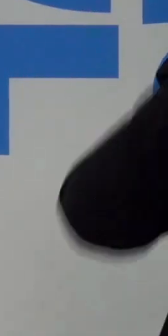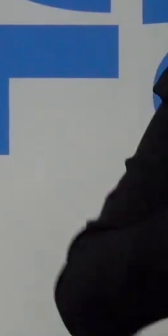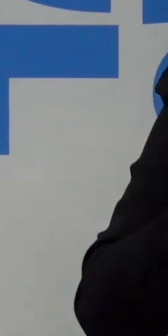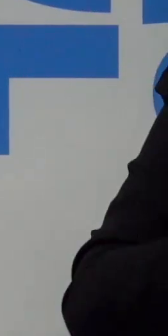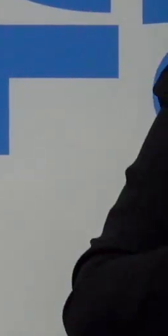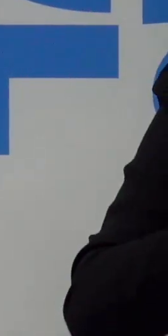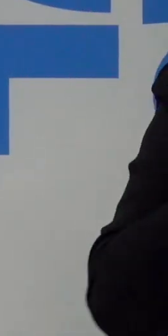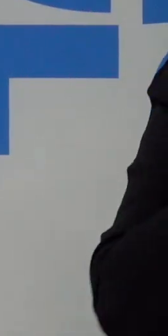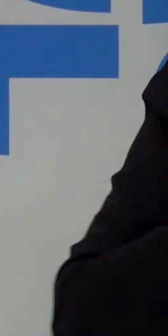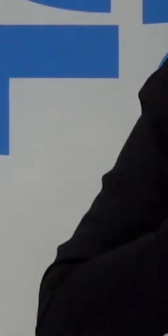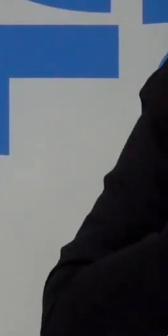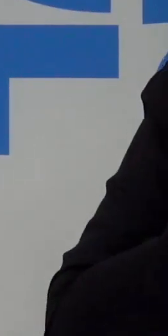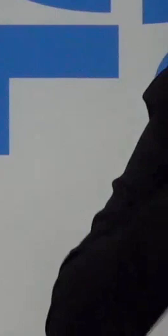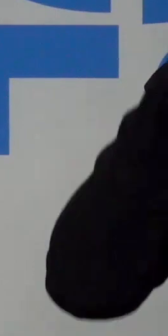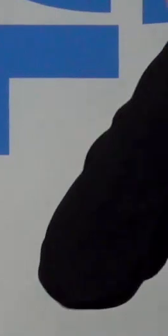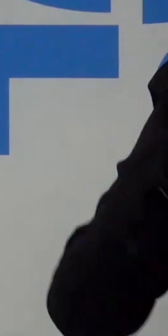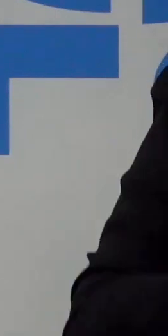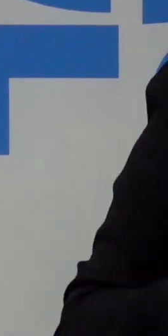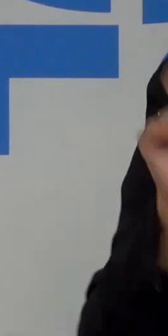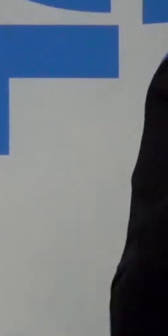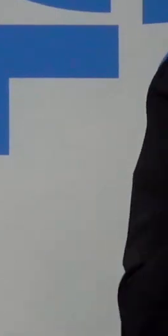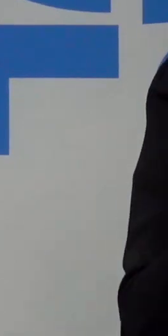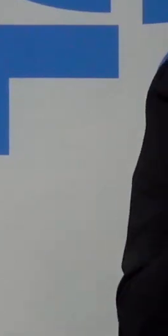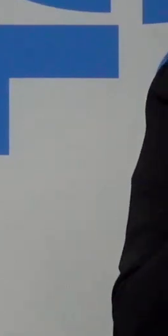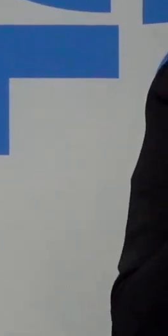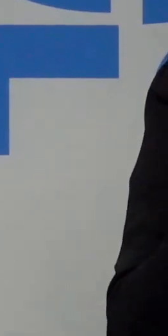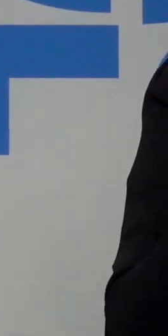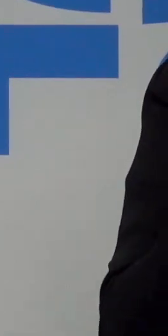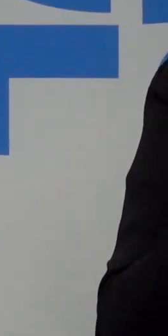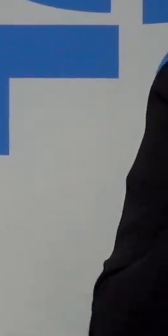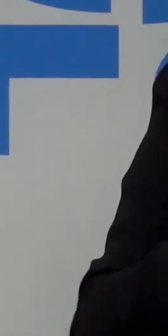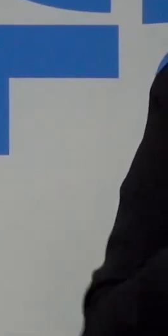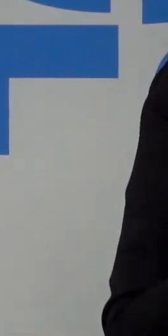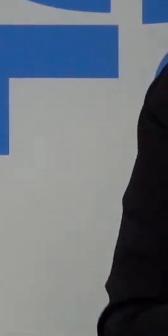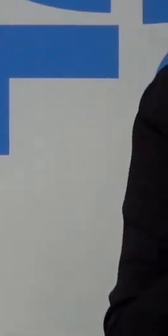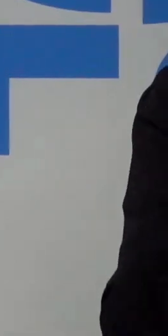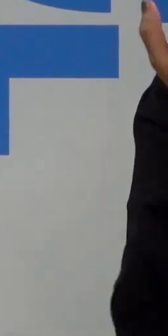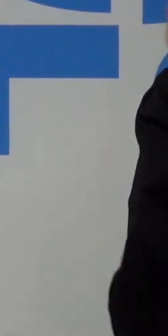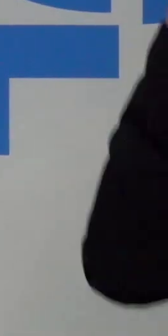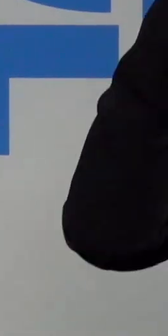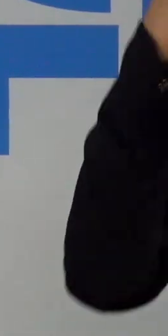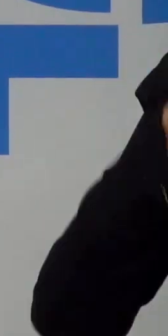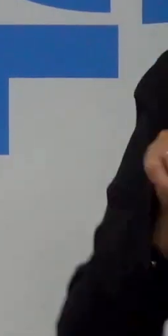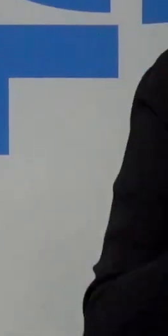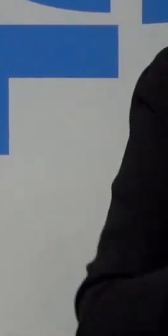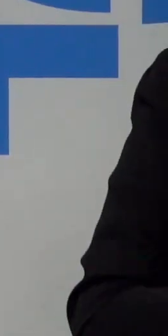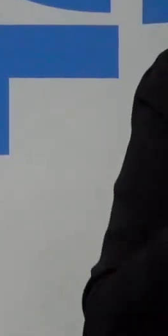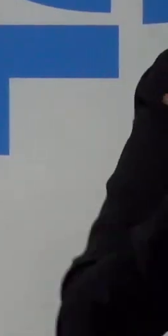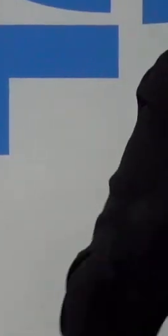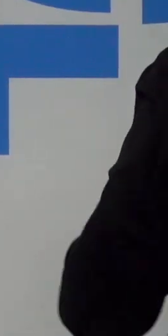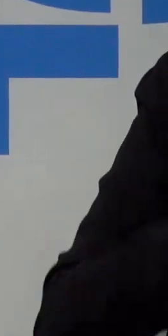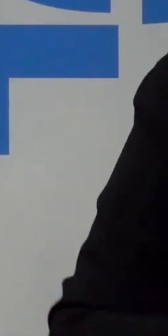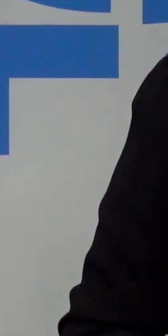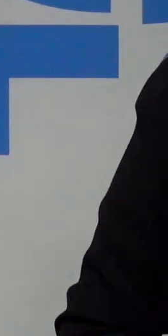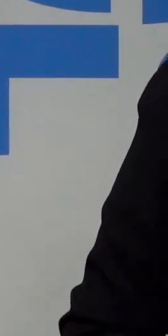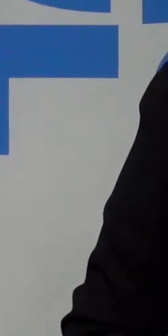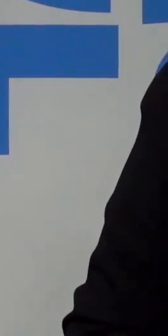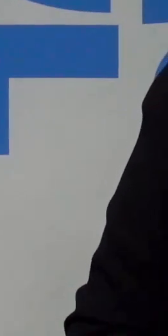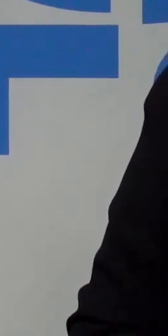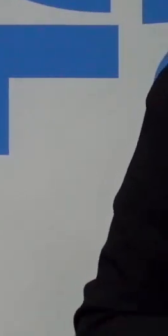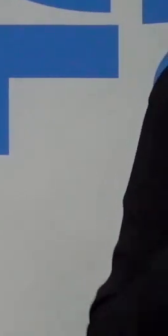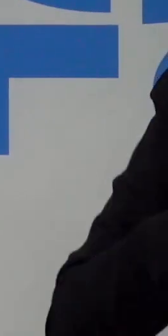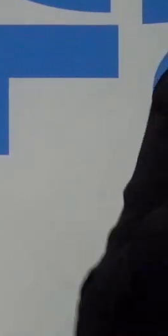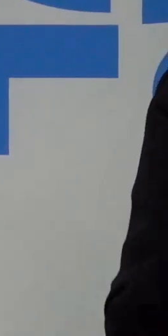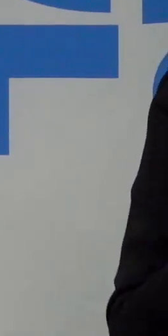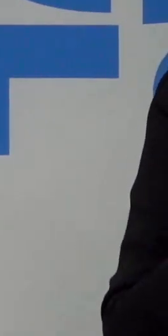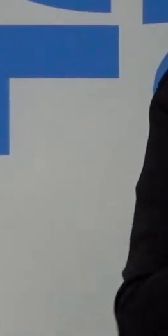공약이 앞으로 상당히 강하게 추진될 것이라는 희망을 갖게 되었습니다. 세